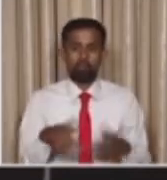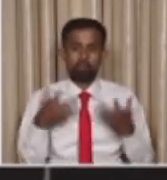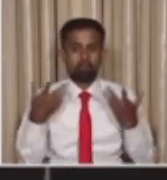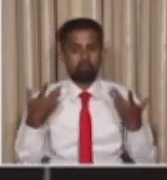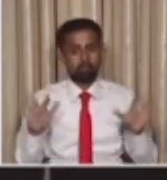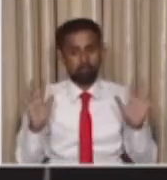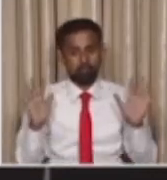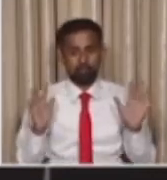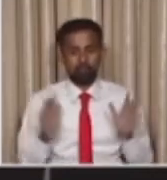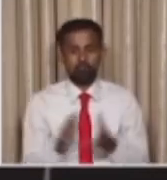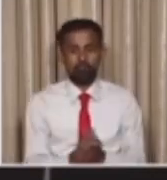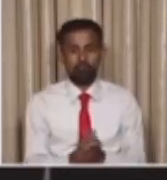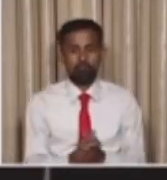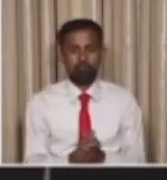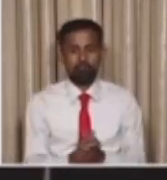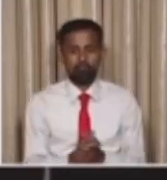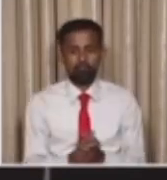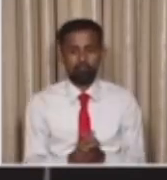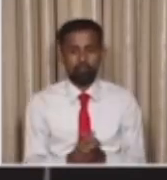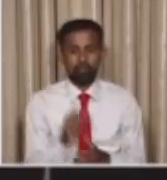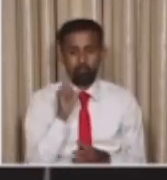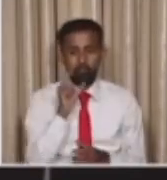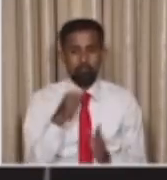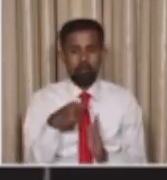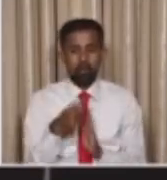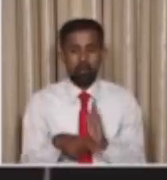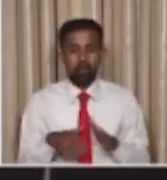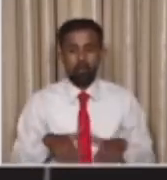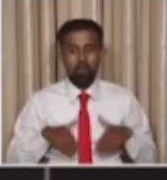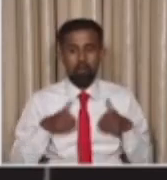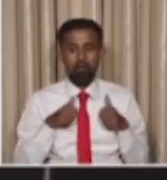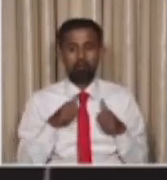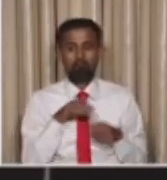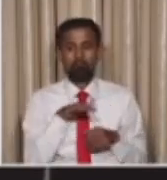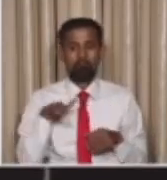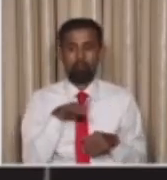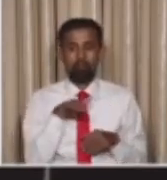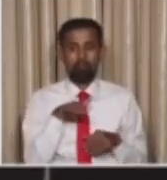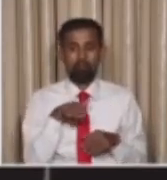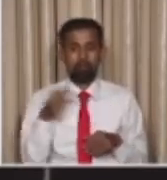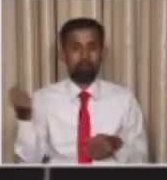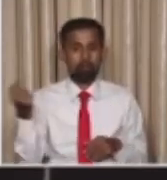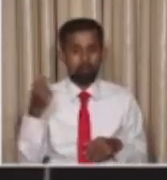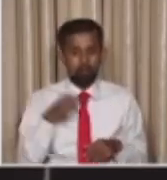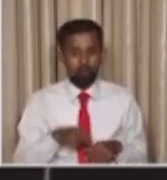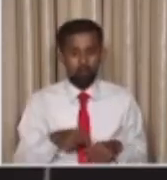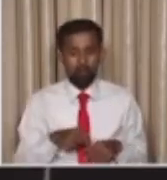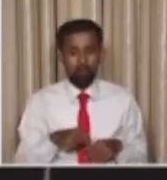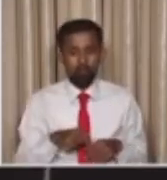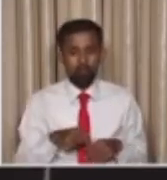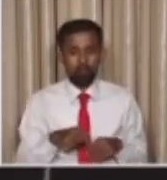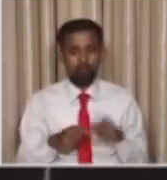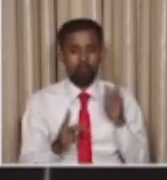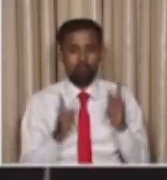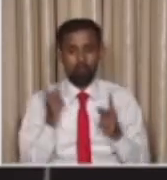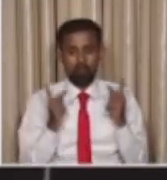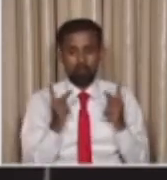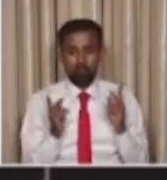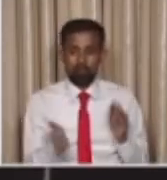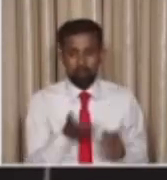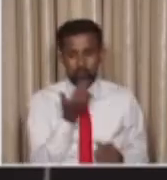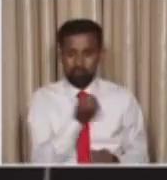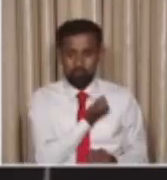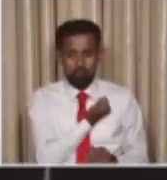ගරු සභාපතිතුමනි. ඒ විතරක් නෙමෙයි, දැන් බලන්න අපේ රටේ සෞඛ්‍ය ශේෂය, දැන් මේ රටේ එන මේ සංචාරකයට යන්න පුළුවන්